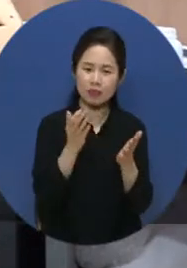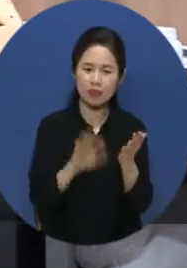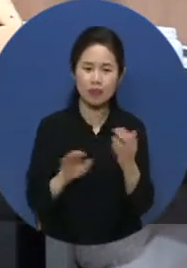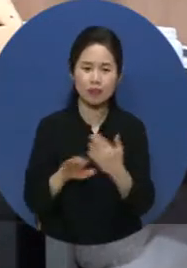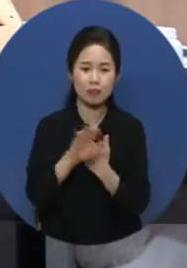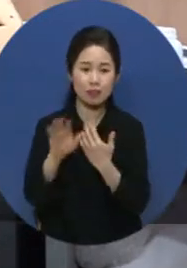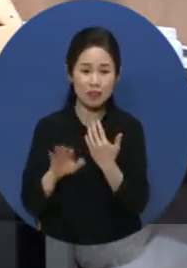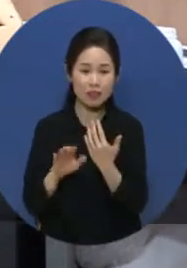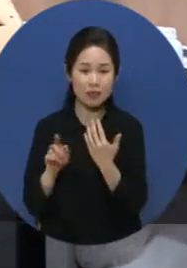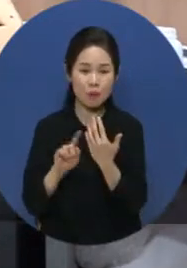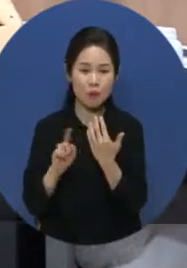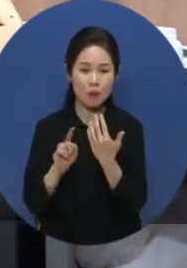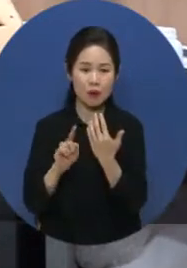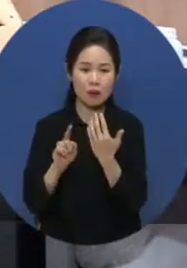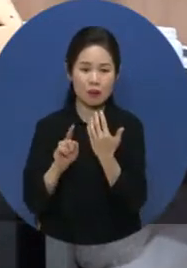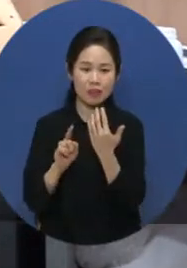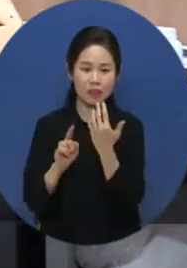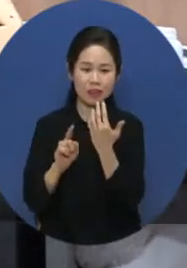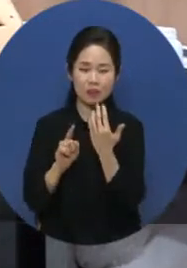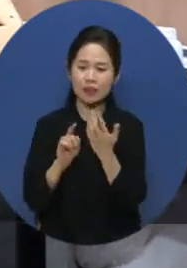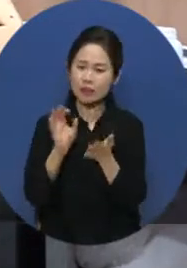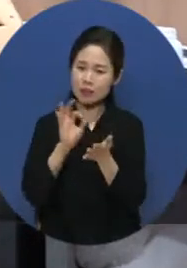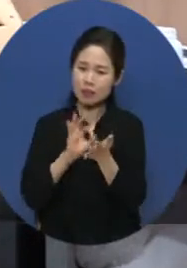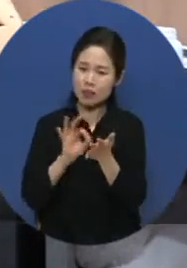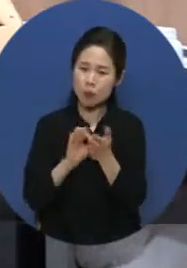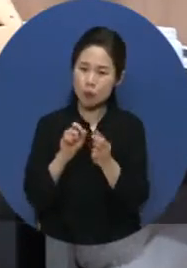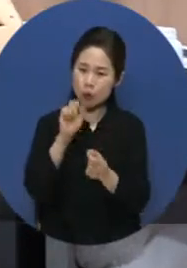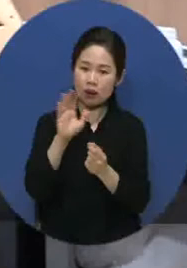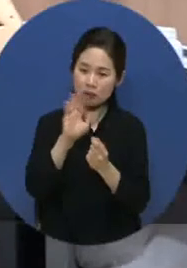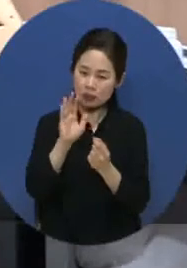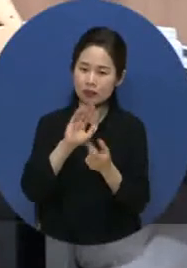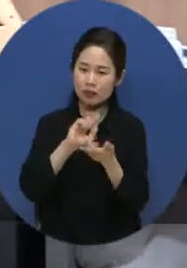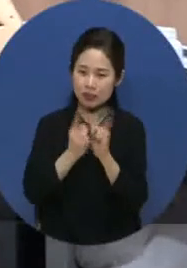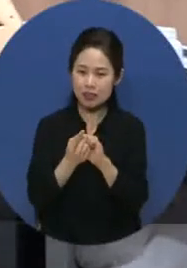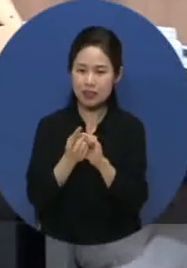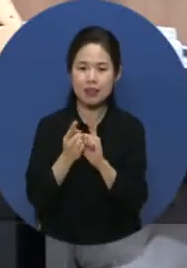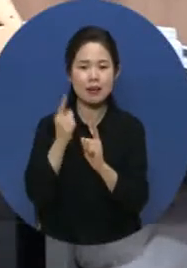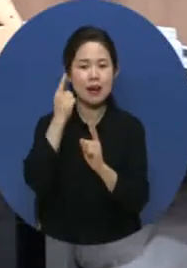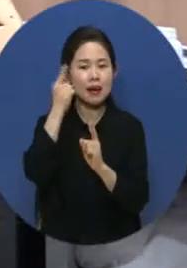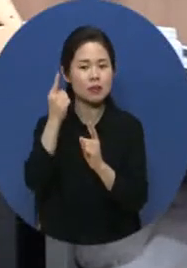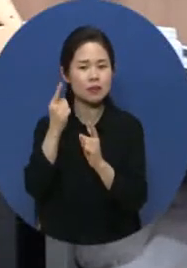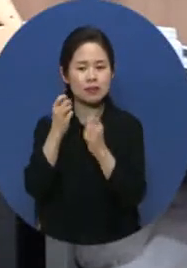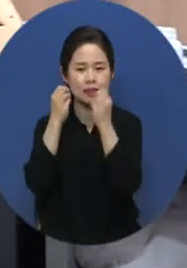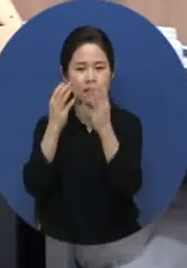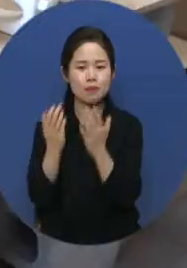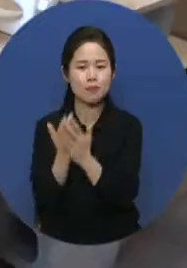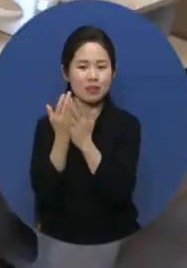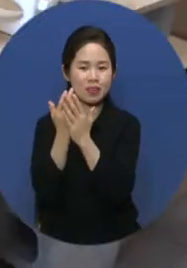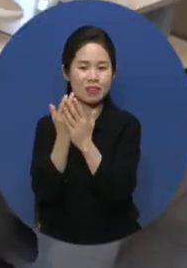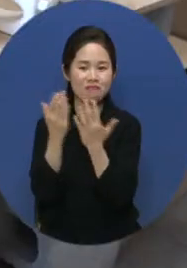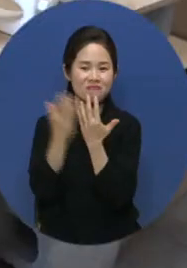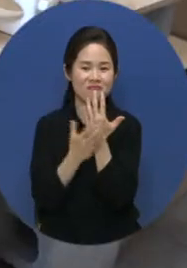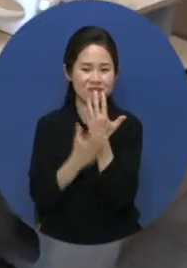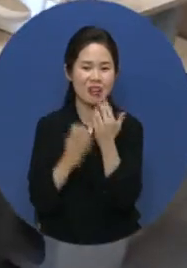동시에 이제 새로운 기술들을 추가로 탑재할 수 있게 그렇게 개발해 나가고 있습니다.